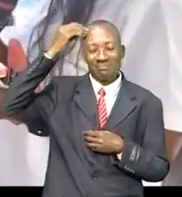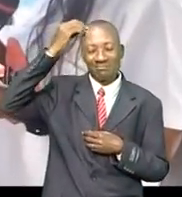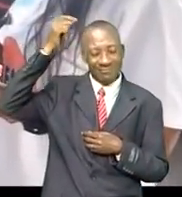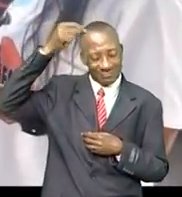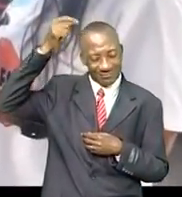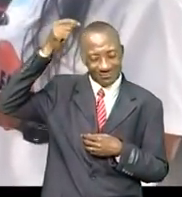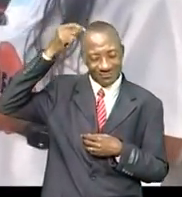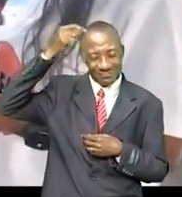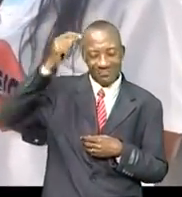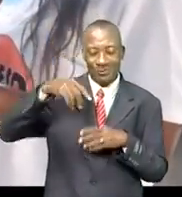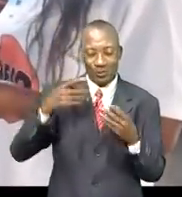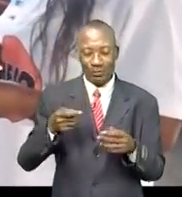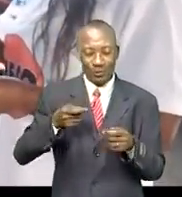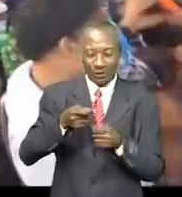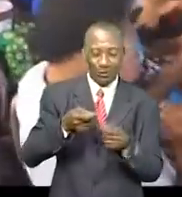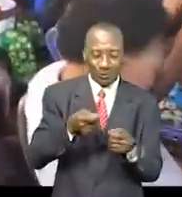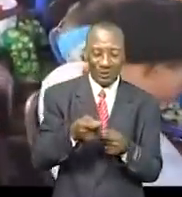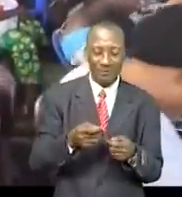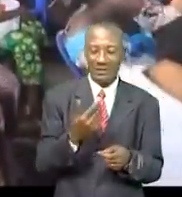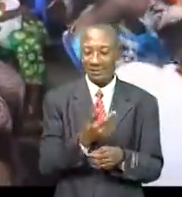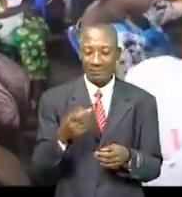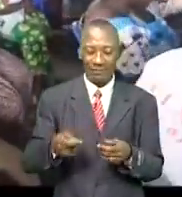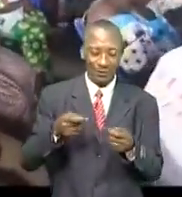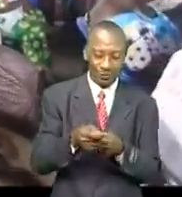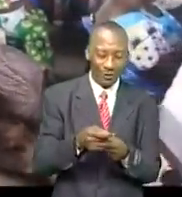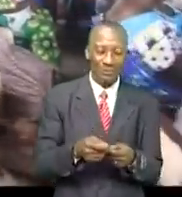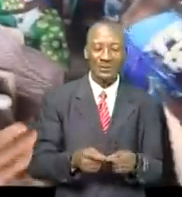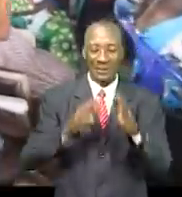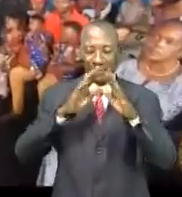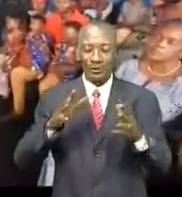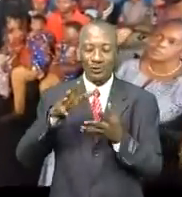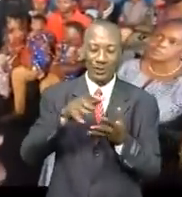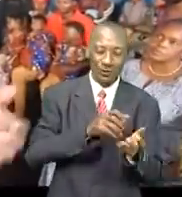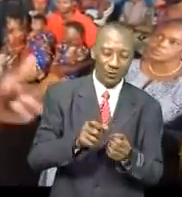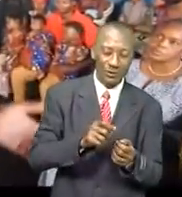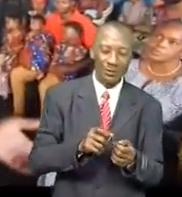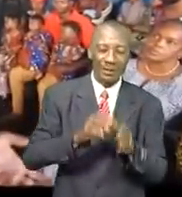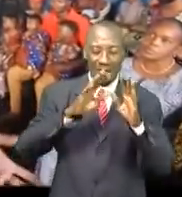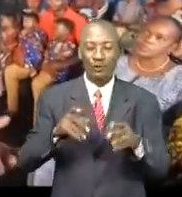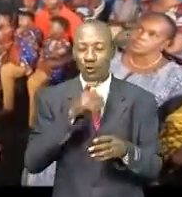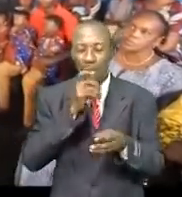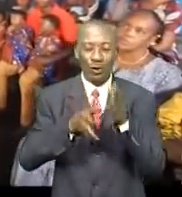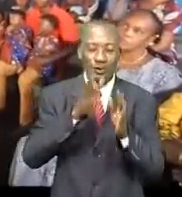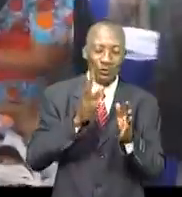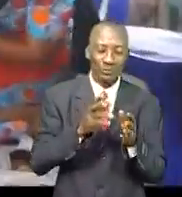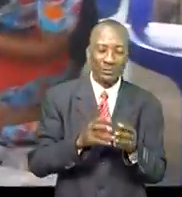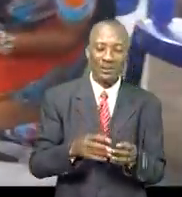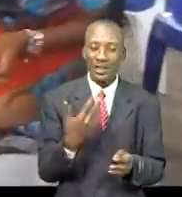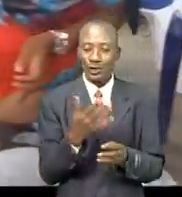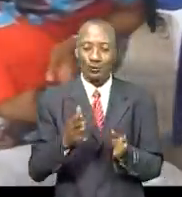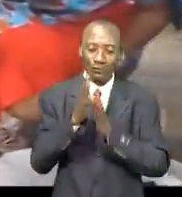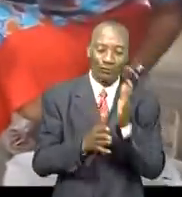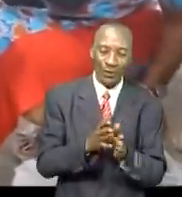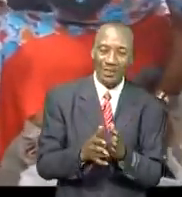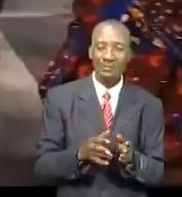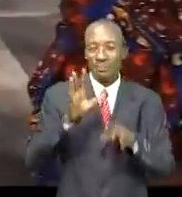proche tué, sa maison détruite, elle reste tout de même au front. Et dans le lot, on retrouve des